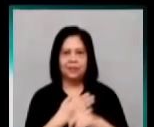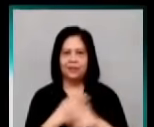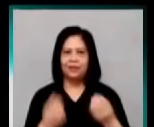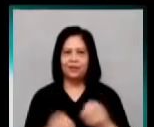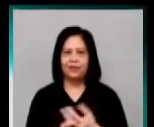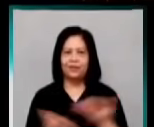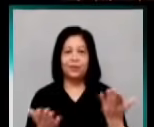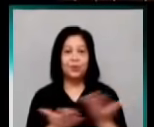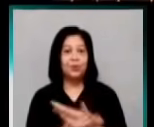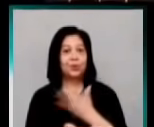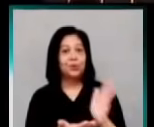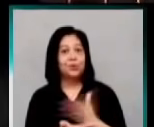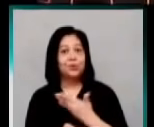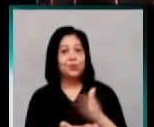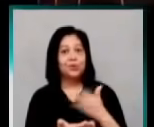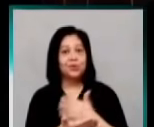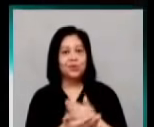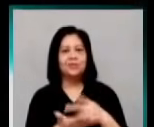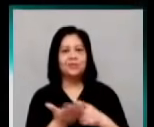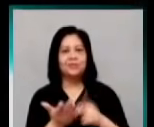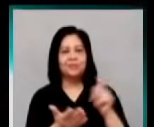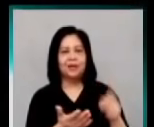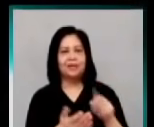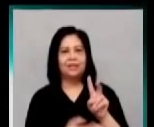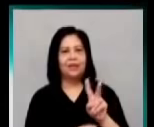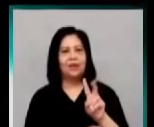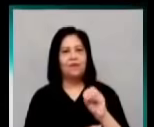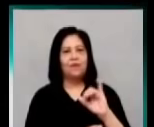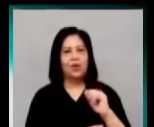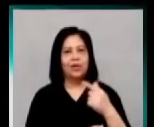kanta na bahagi ng Voyage album.